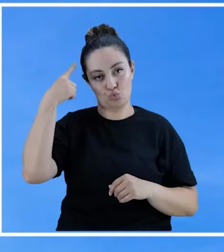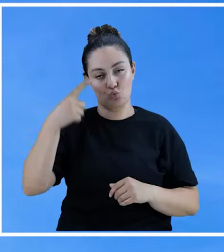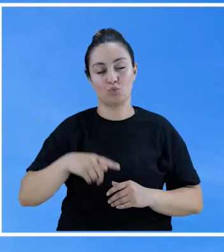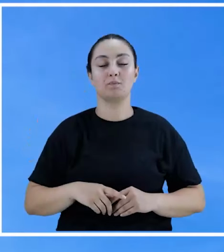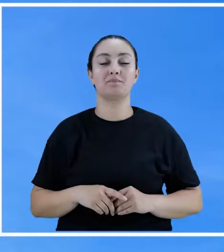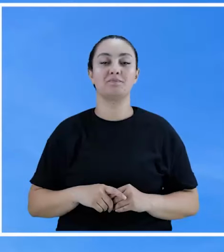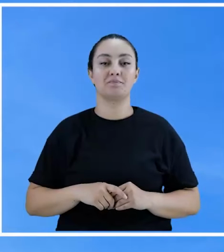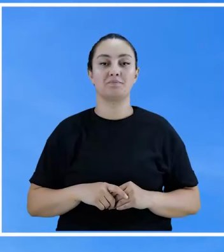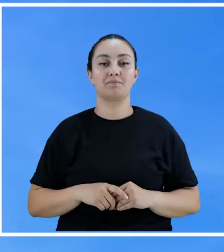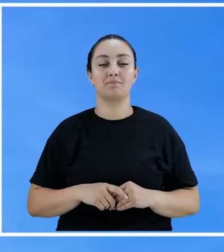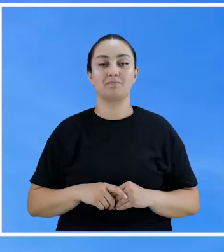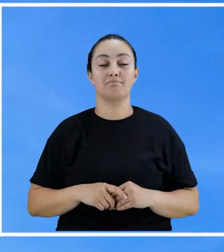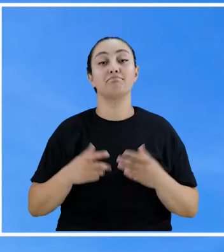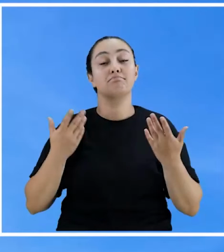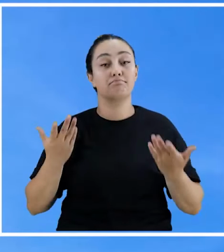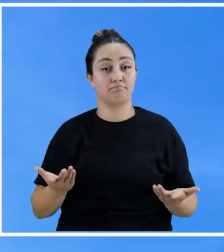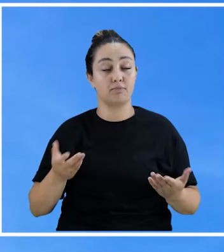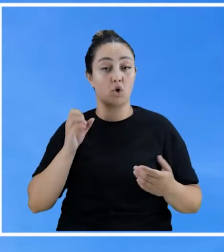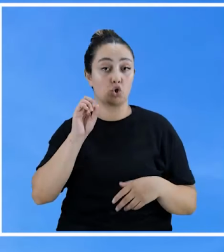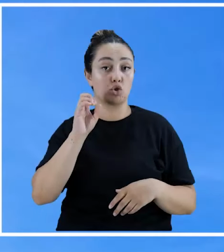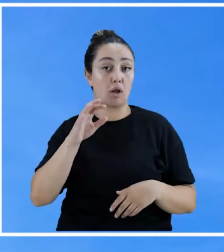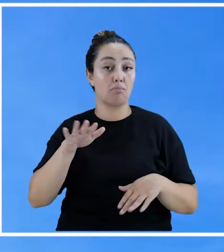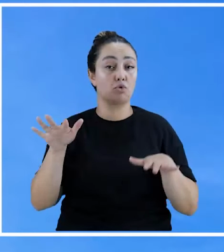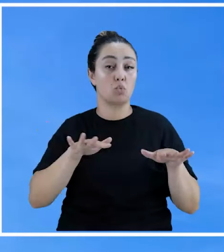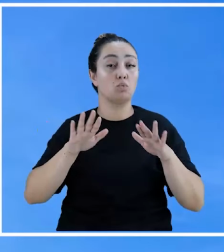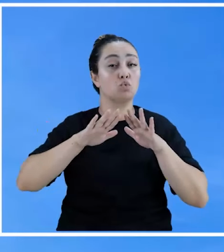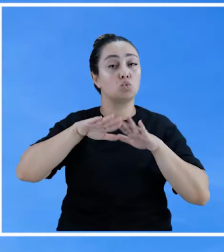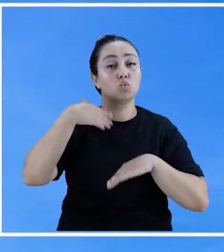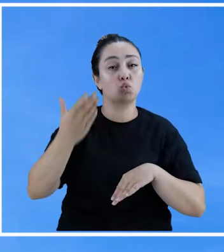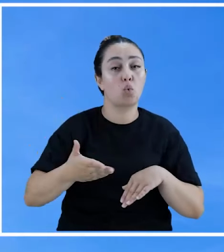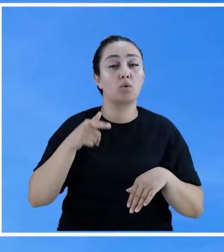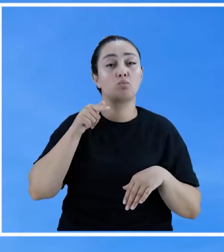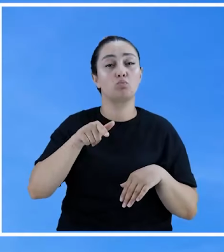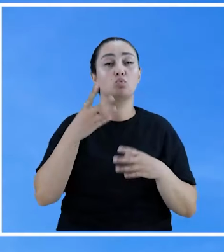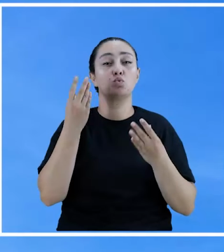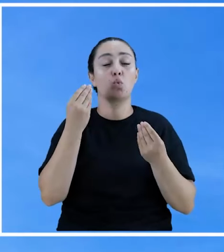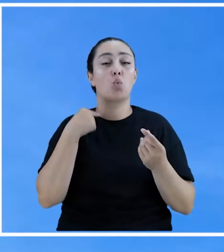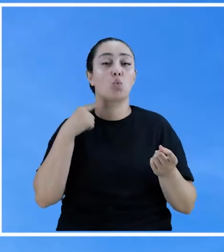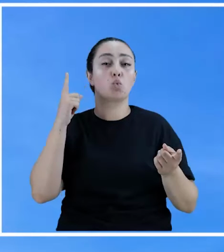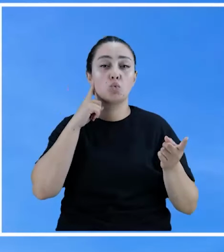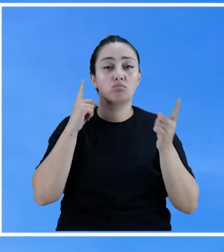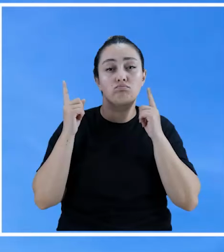diye düşünüyorum. Peki hocam, depremden sonra da sıkça duyduğumuz,